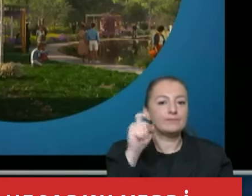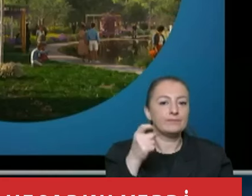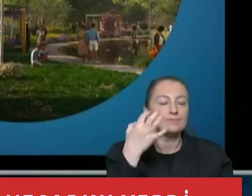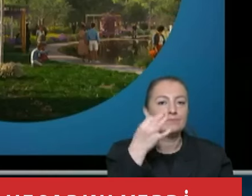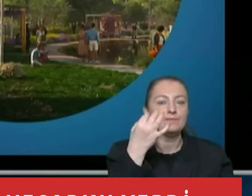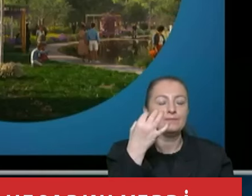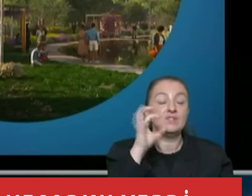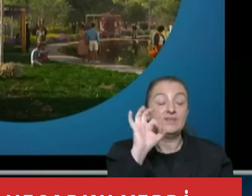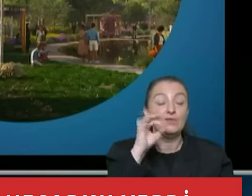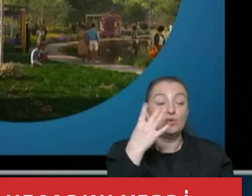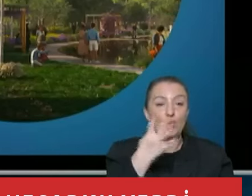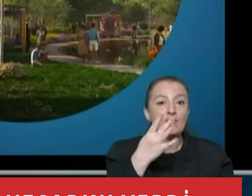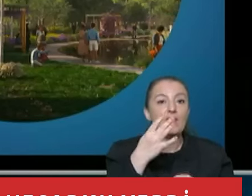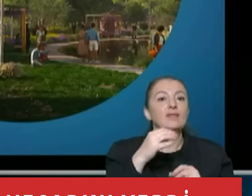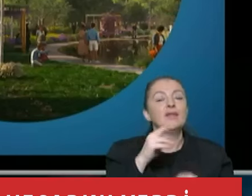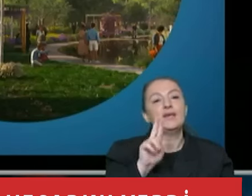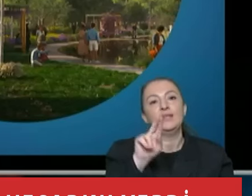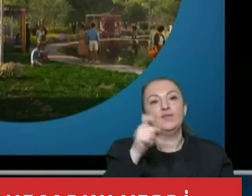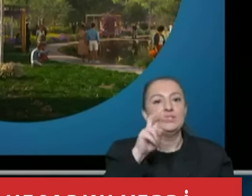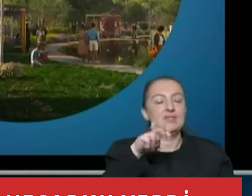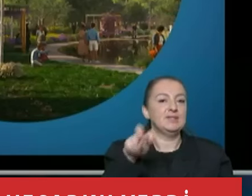7.04 7.887